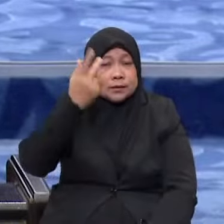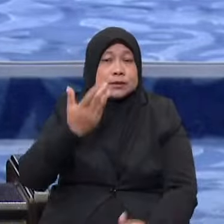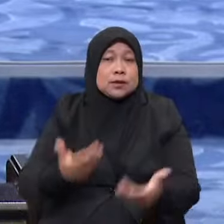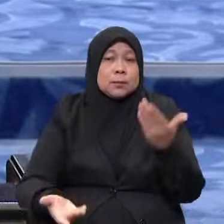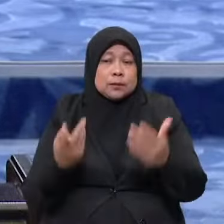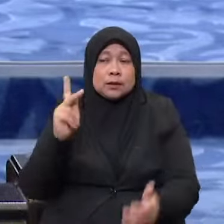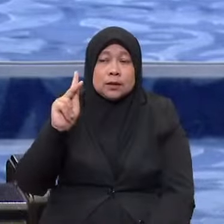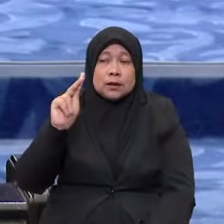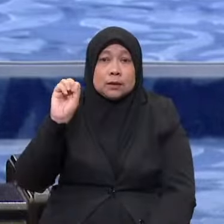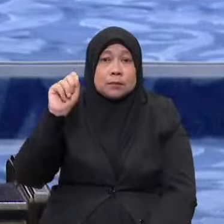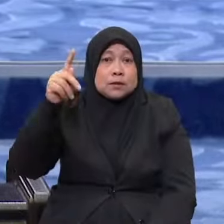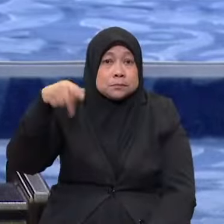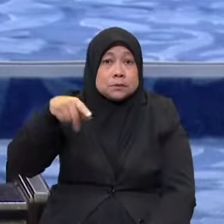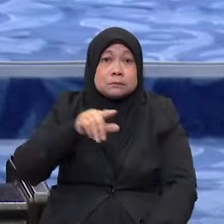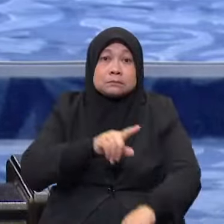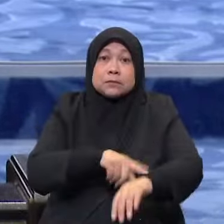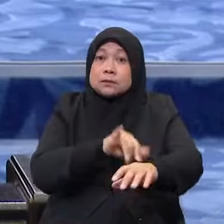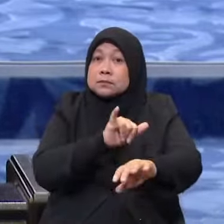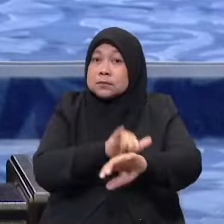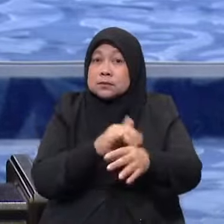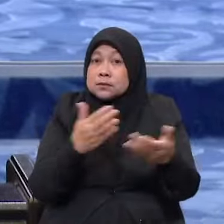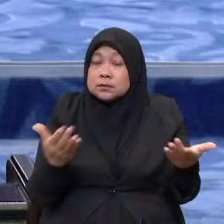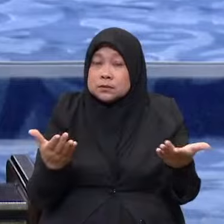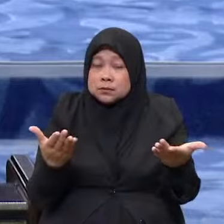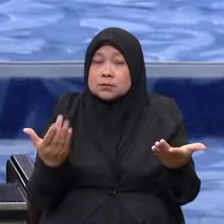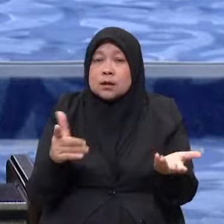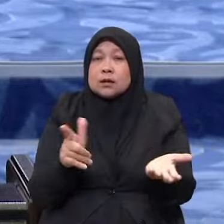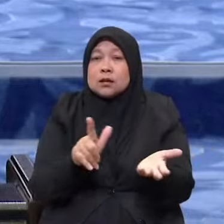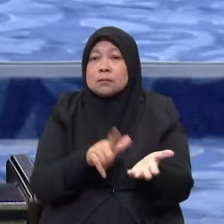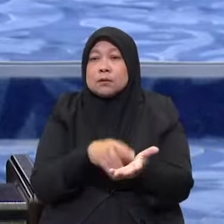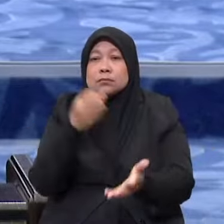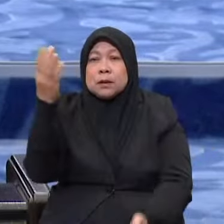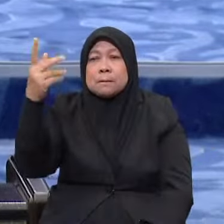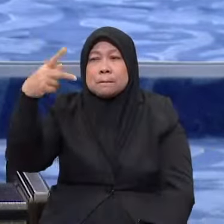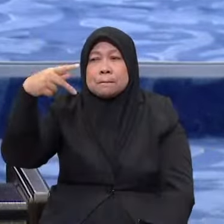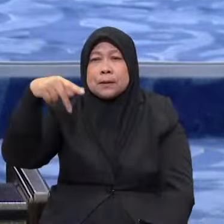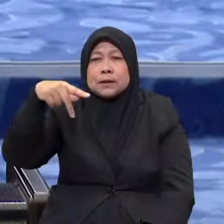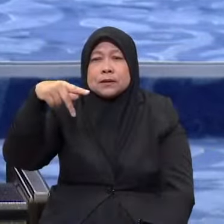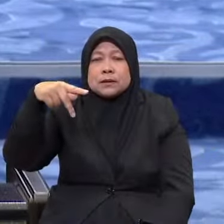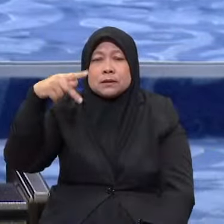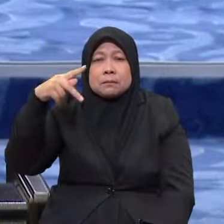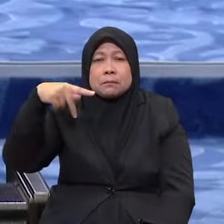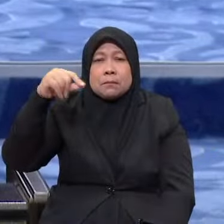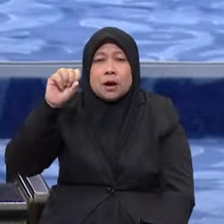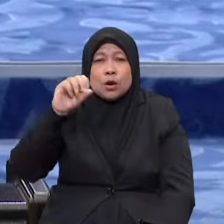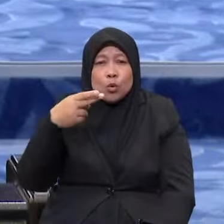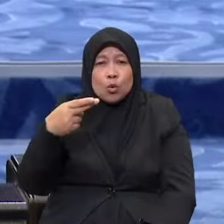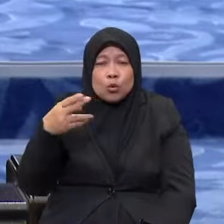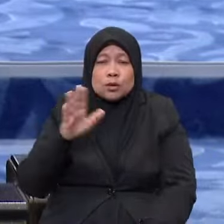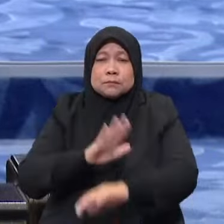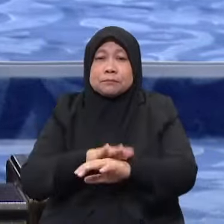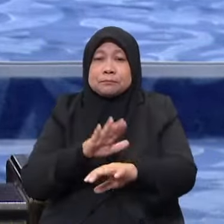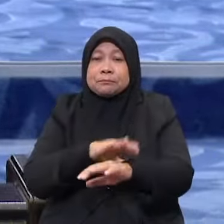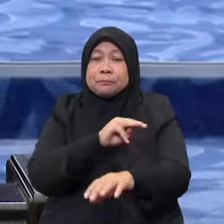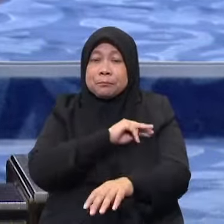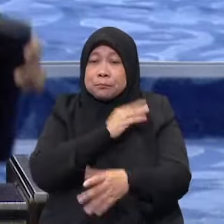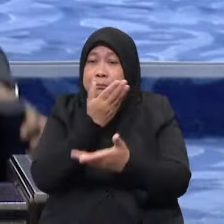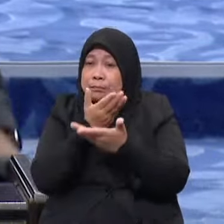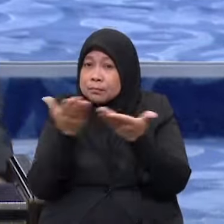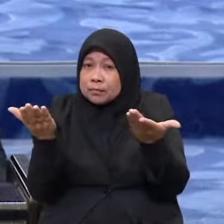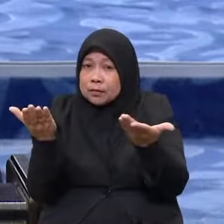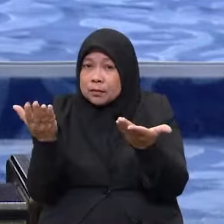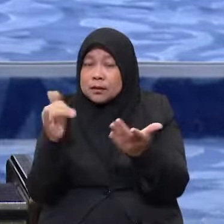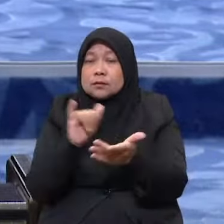kemungkinan KWSP pada masa itu telah melapor pada Paguh dan mungkin Jemaah Menteri bahawa ini